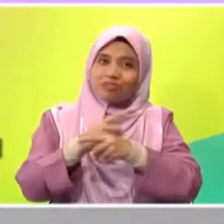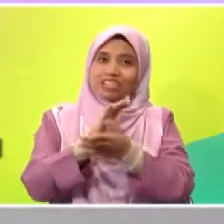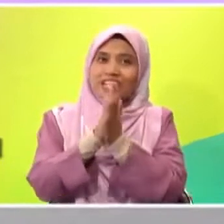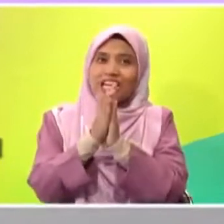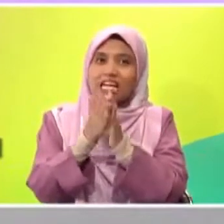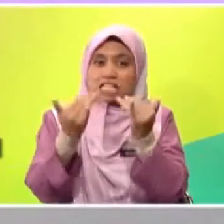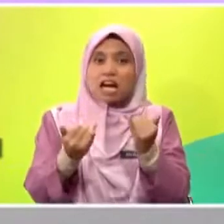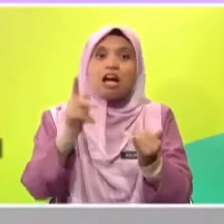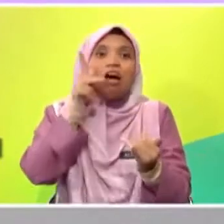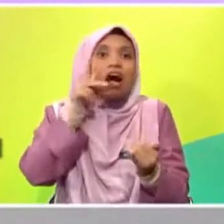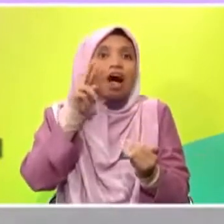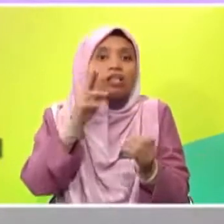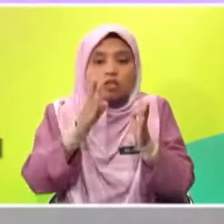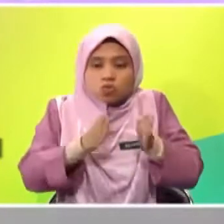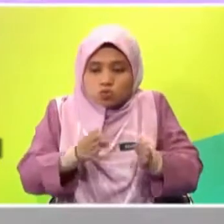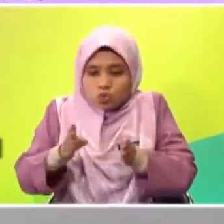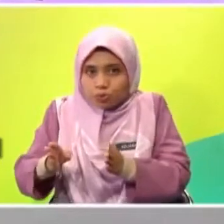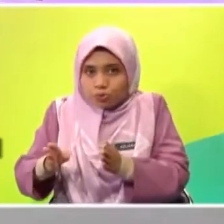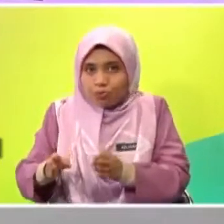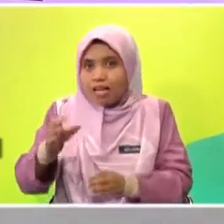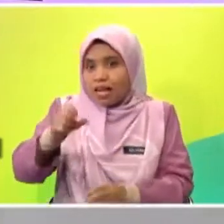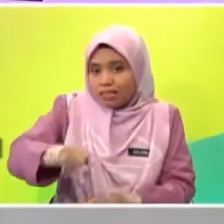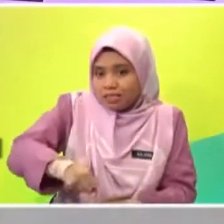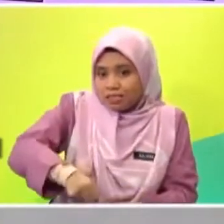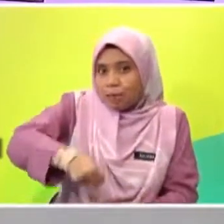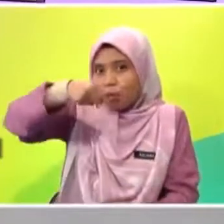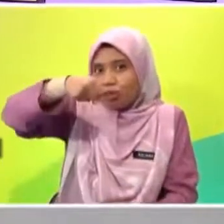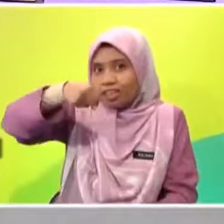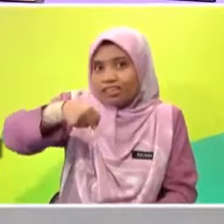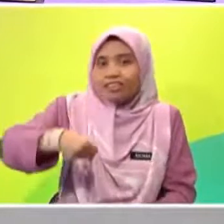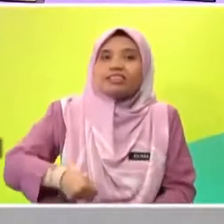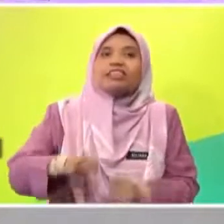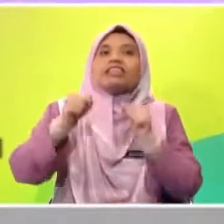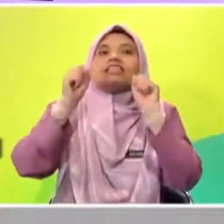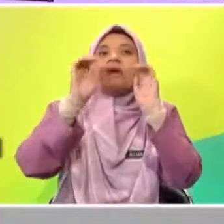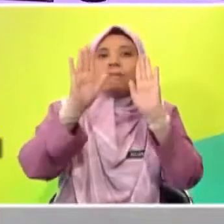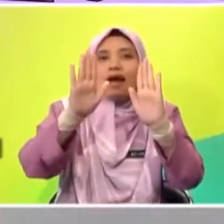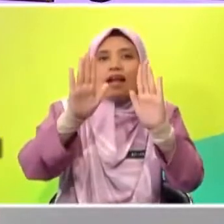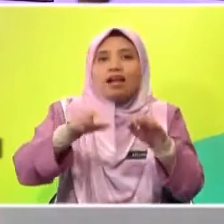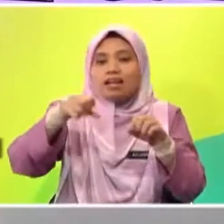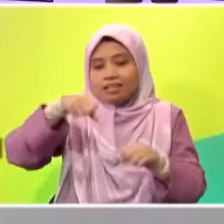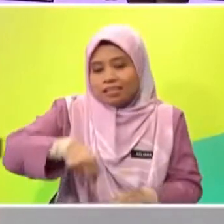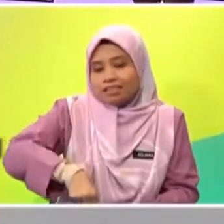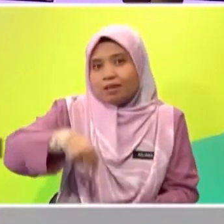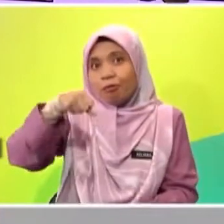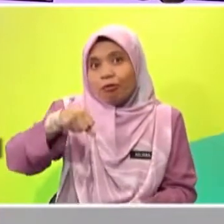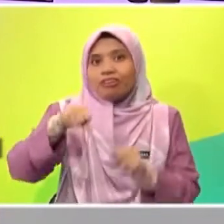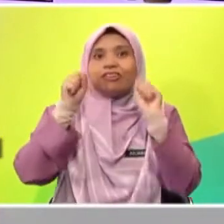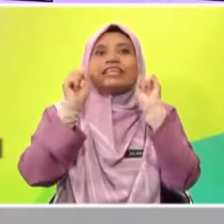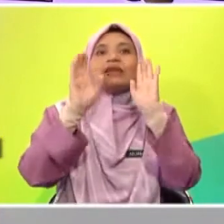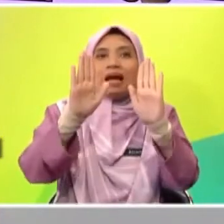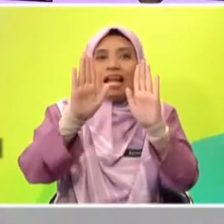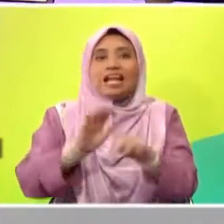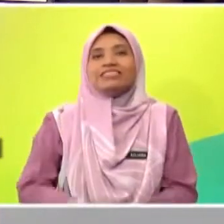saya ambil dulu rumah milik cabut dulu disana karena saya tepat bet